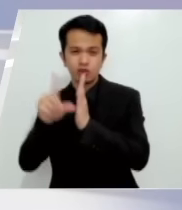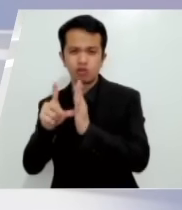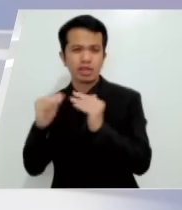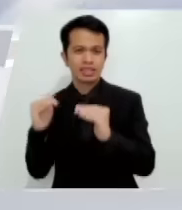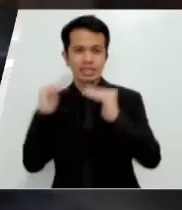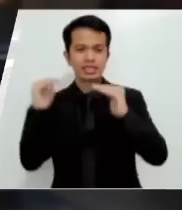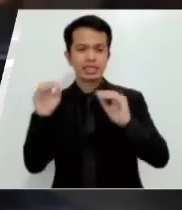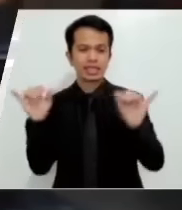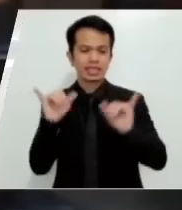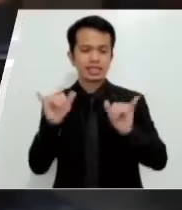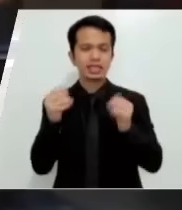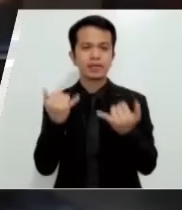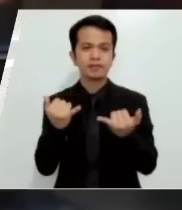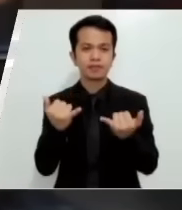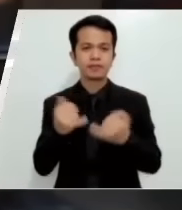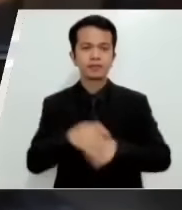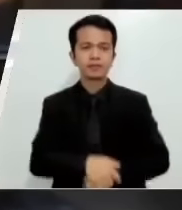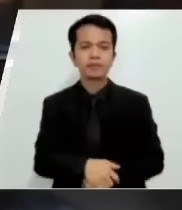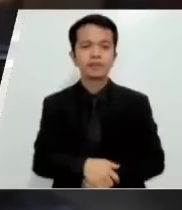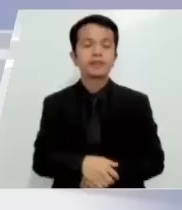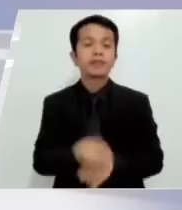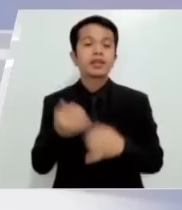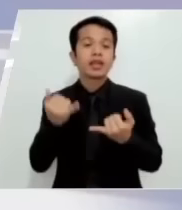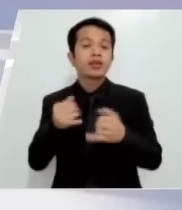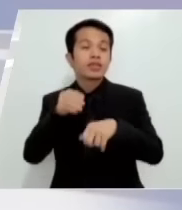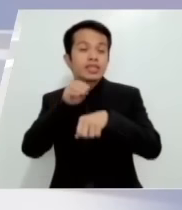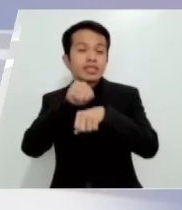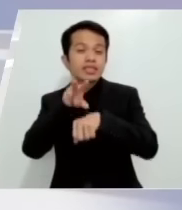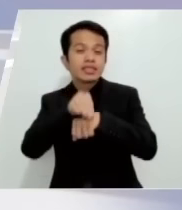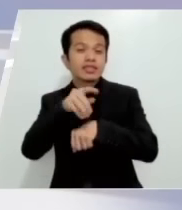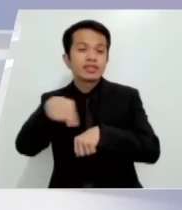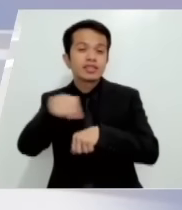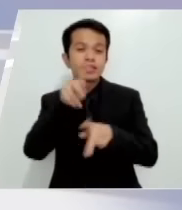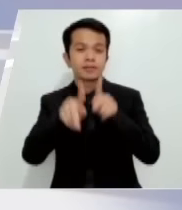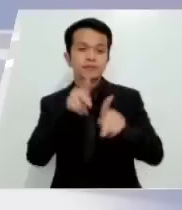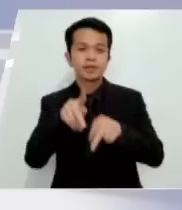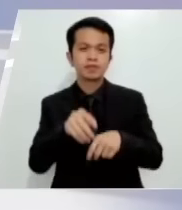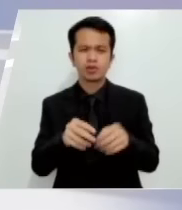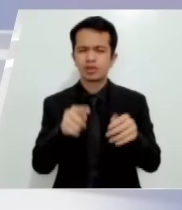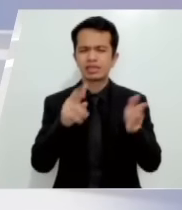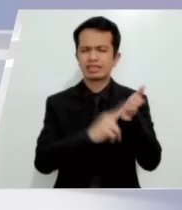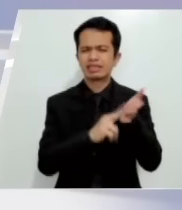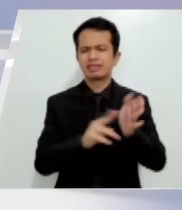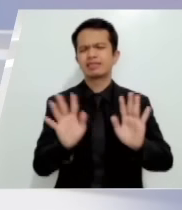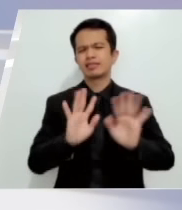batas. Paalala ni Pimentel sa publiko. Huwag niyo pirmahan yan, lalo na kung